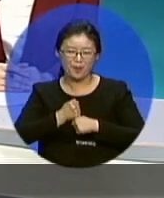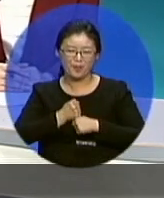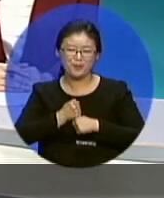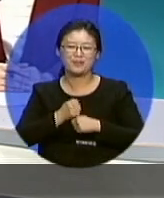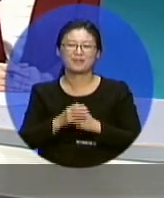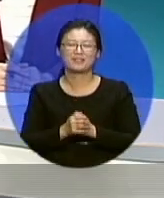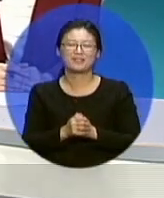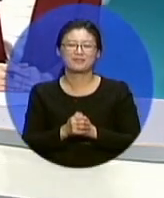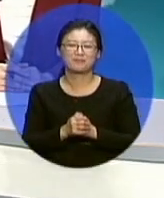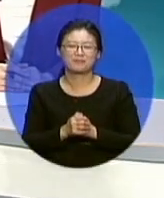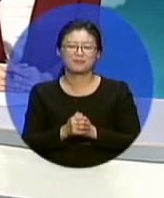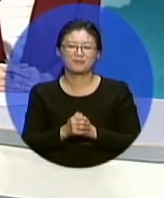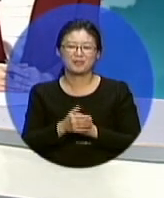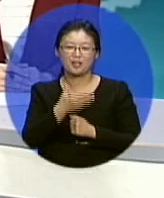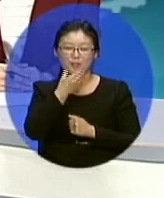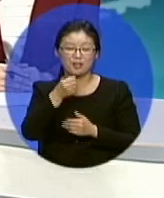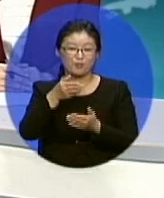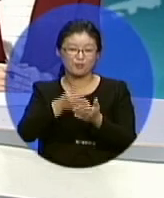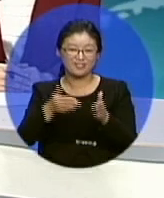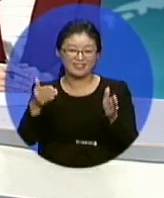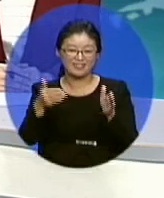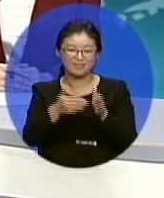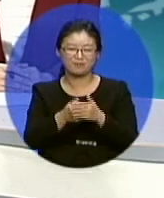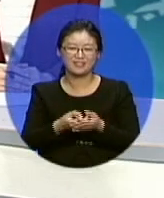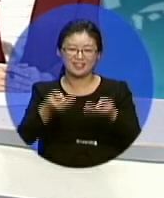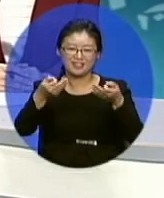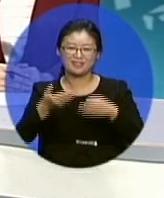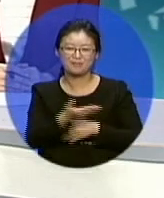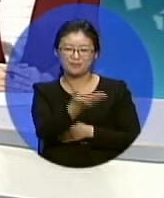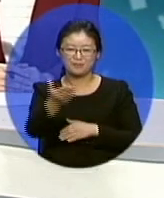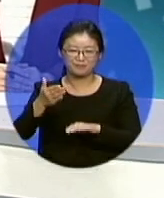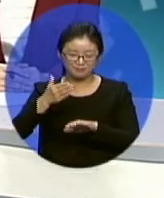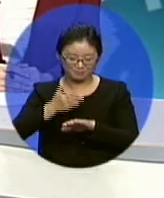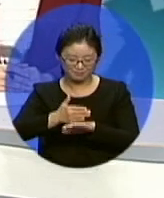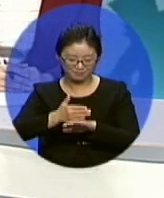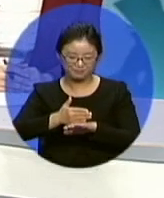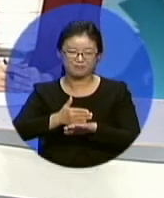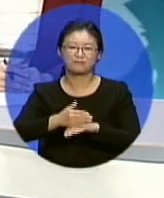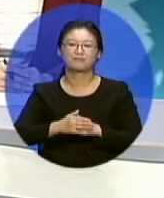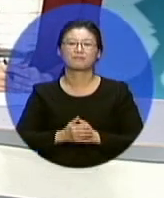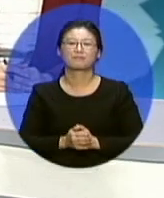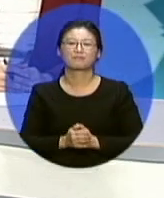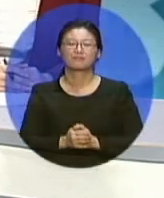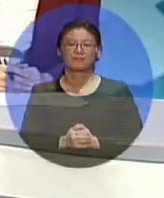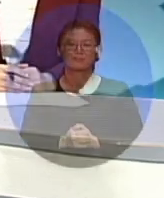유의하시기 바랍니다. 이상으로 복지TV 뉴스를 마칩니다. 시청해주셔서 고맙습니다.